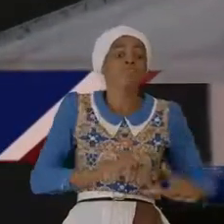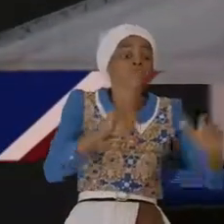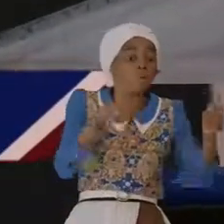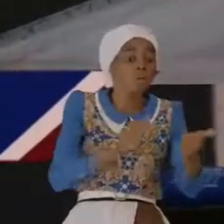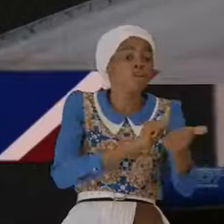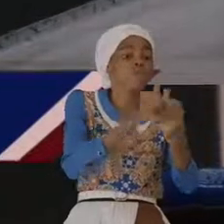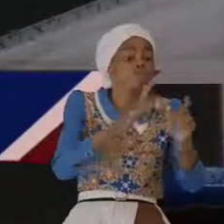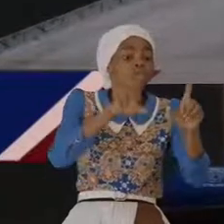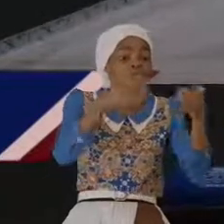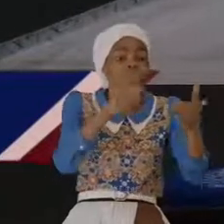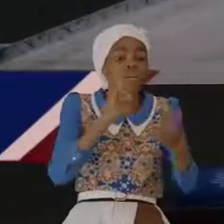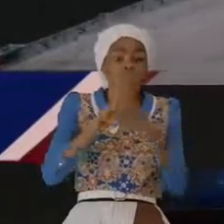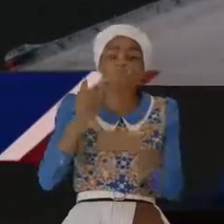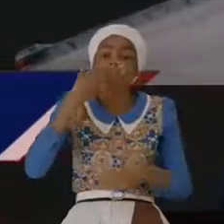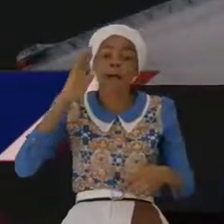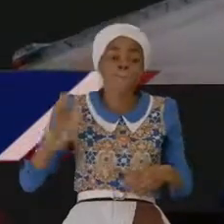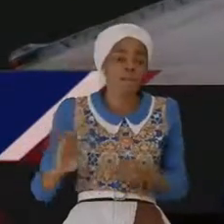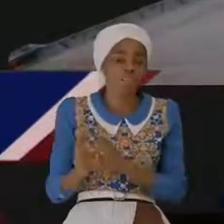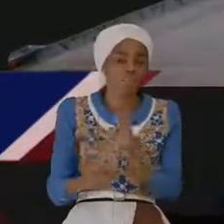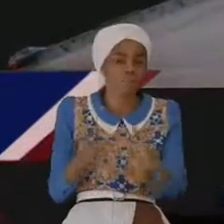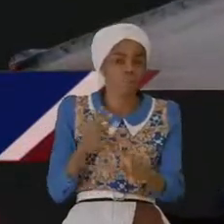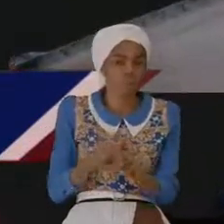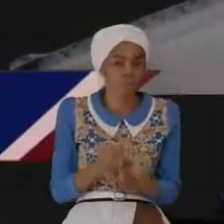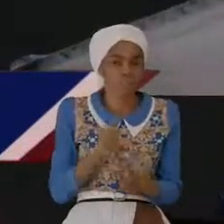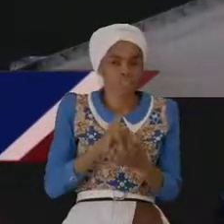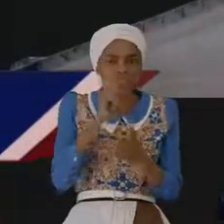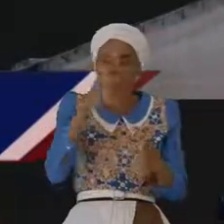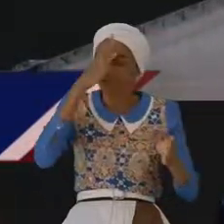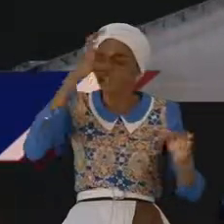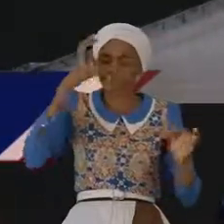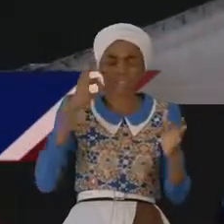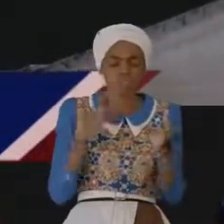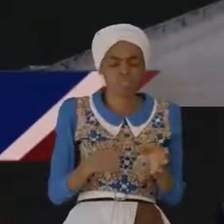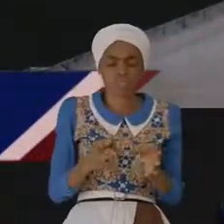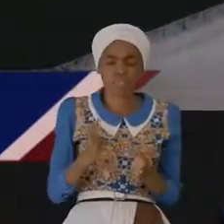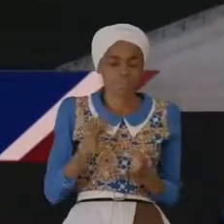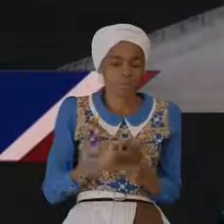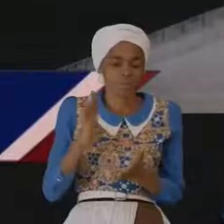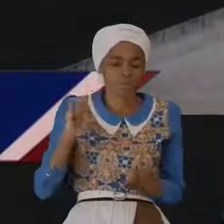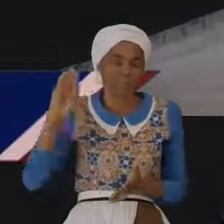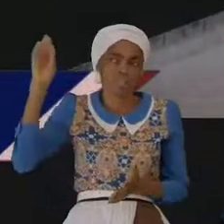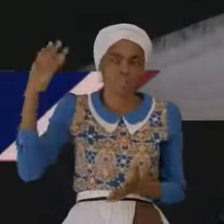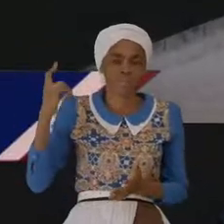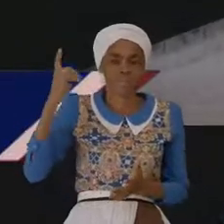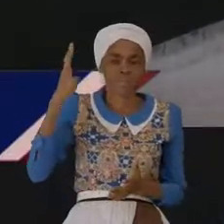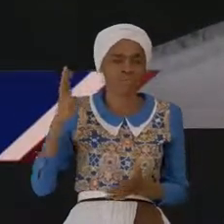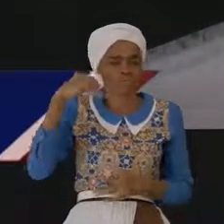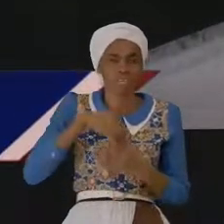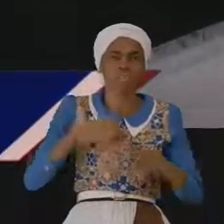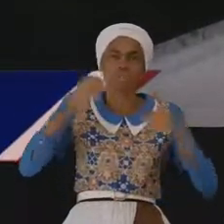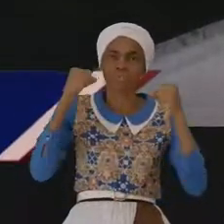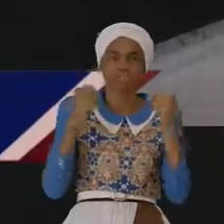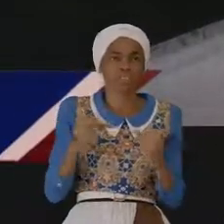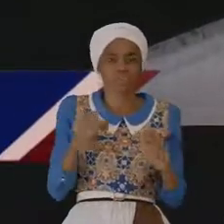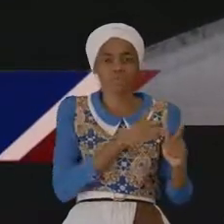parti au monde mauvais, que toi tu décides que par la grâce de Dieu, par la force